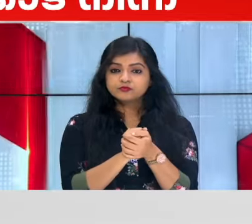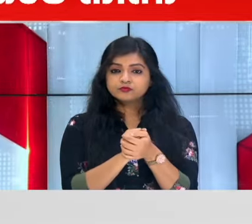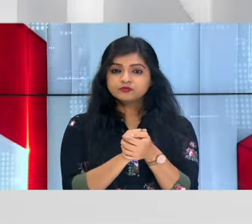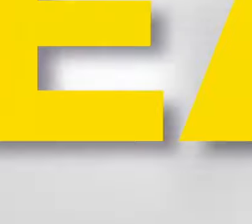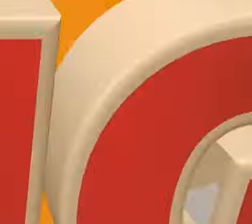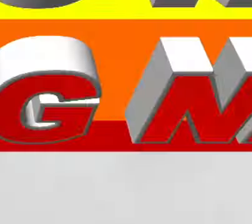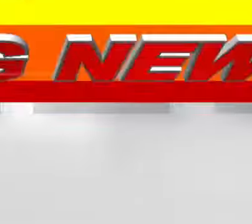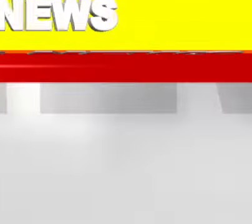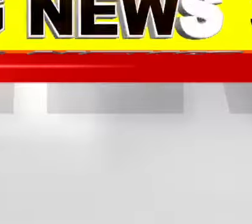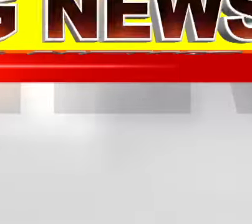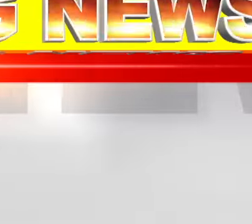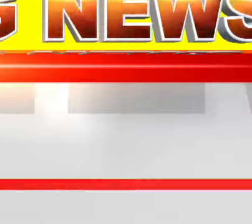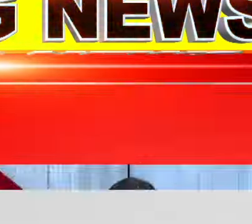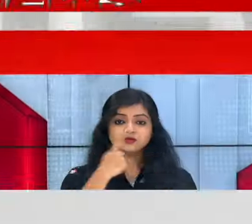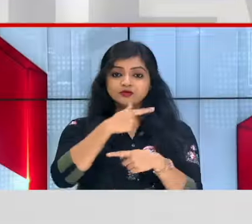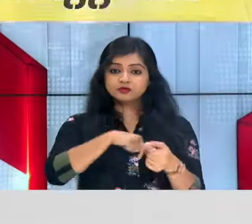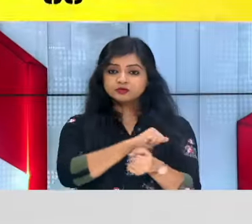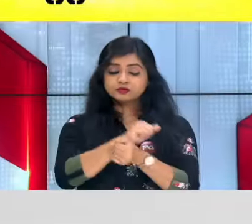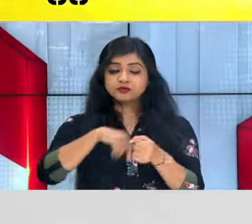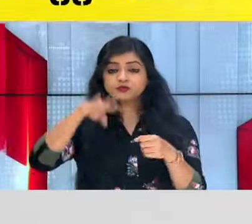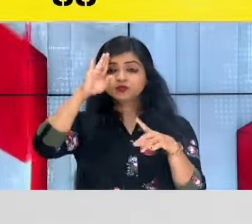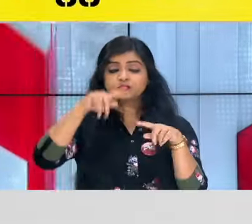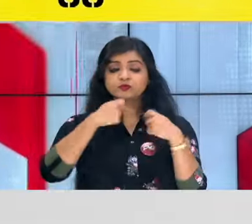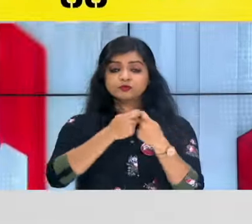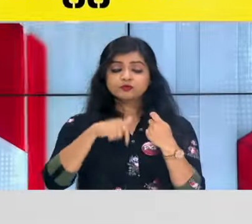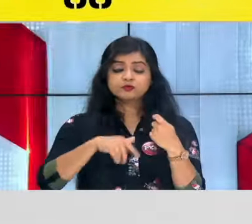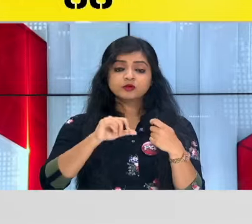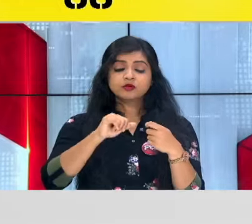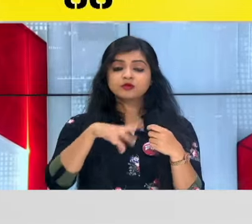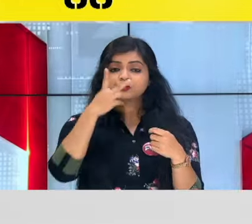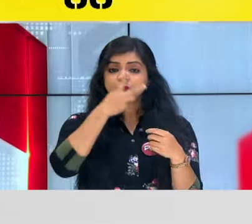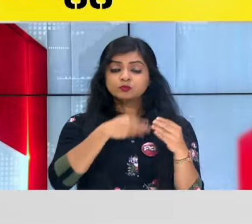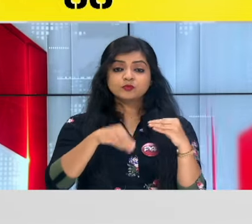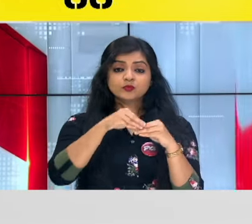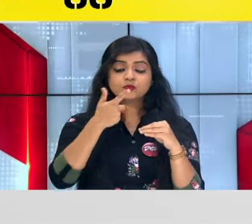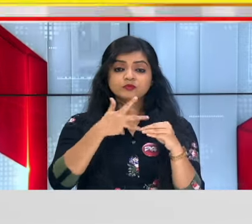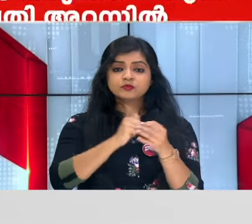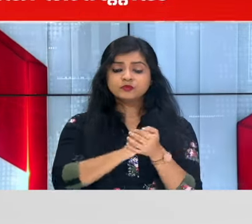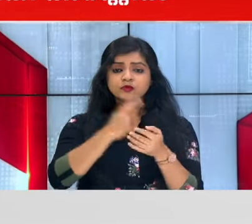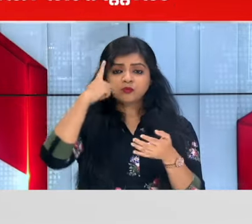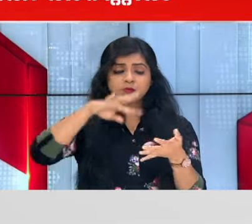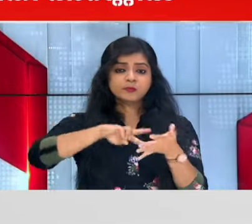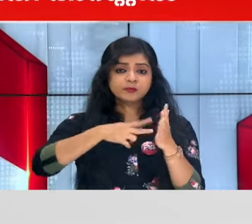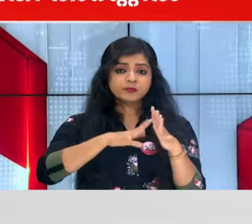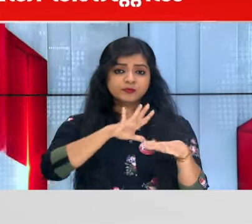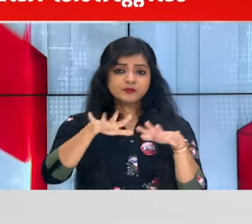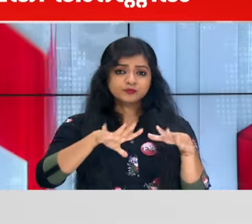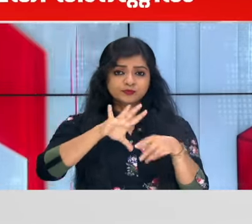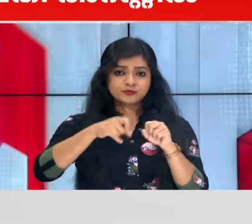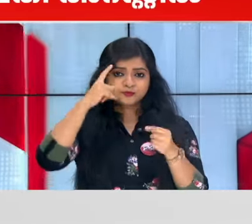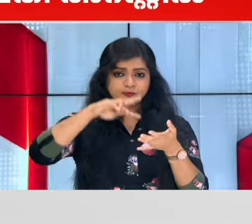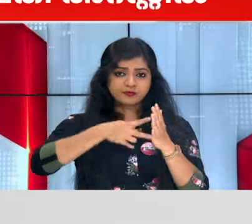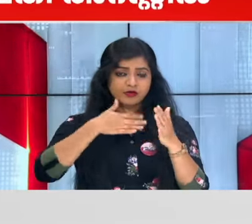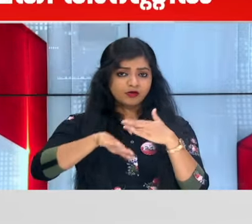അറസ്റ്റ് ചെയ്ത പ്രതികൾക്കെതിരെ ചുമത്തിയിരിക്കുന്നത് പോലീസ്. മറ്റൊരു നോക്കുന്ന കാര്യം, ക്രിമിനൽ ഗൂഢാലോചന ഉൾപ്പെടെയുള്ള വകുപ്പുകൾ ഈ പ്രതികൾക്കെതിരെ, അതായത്